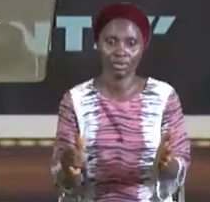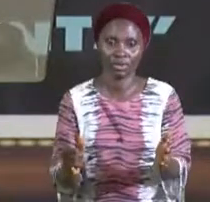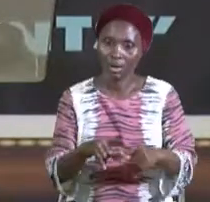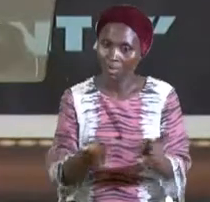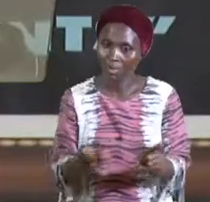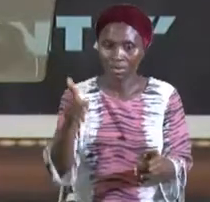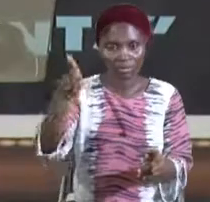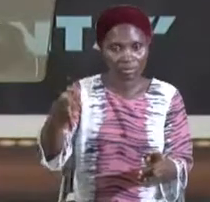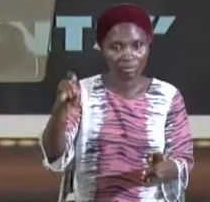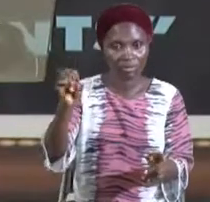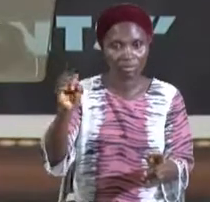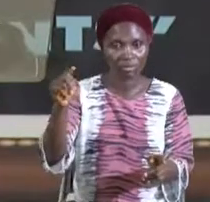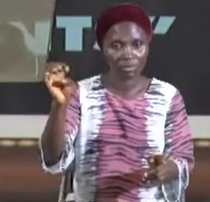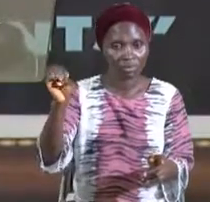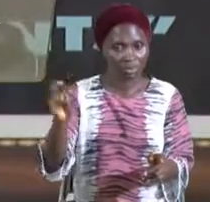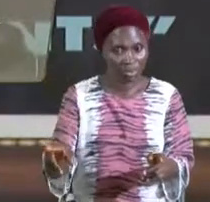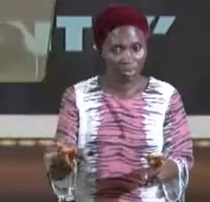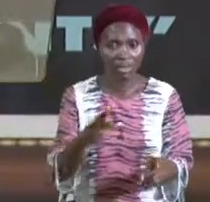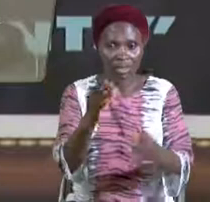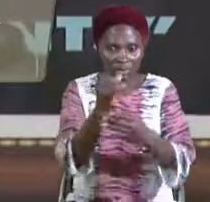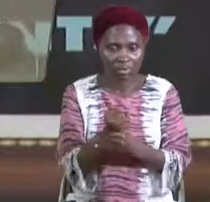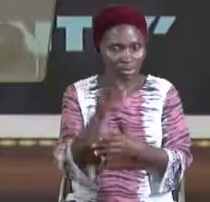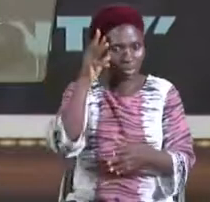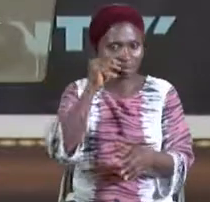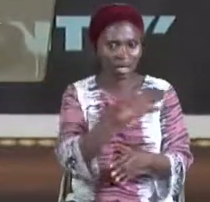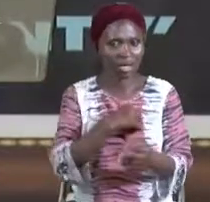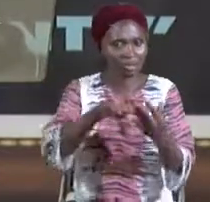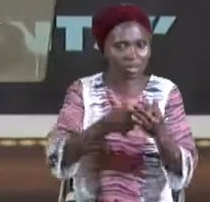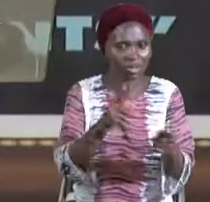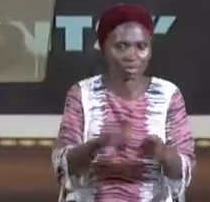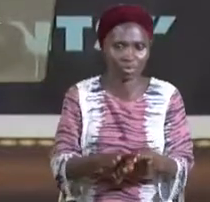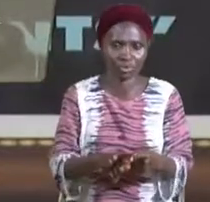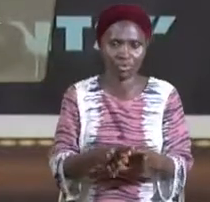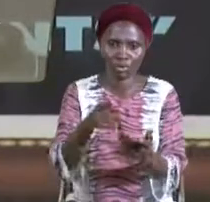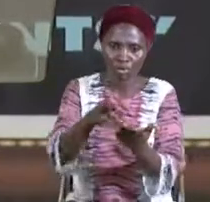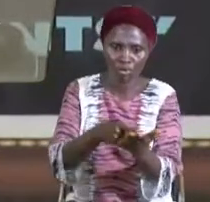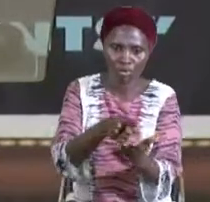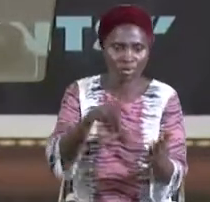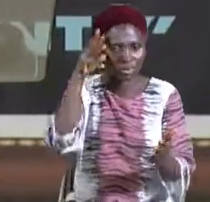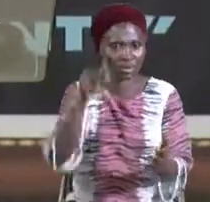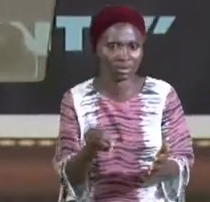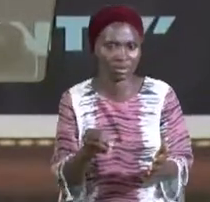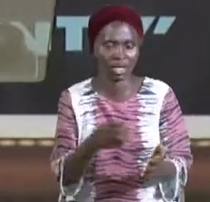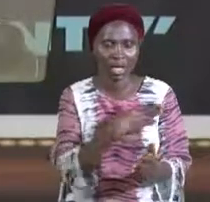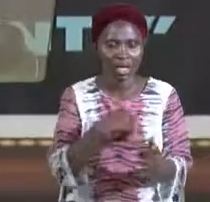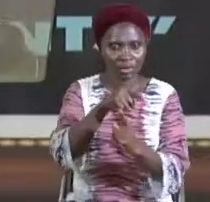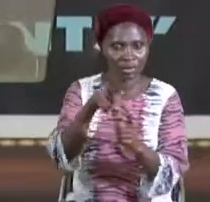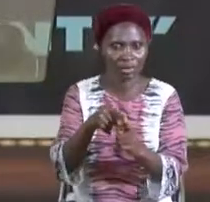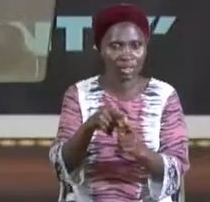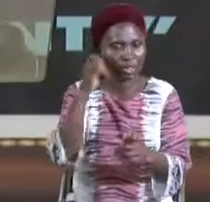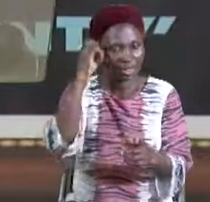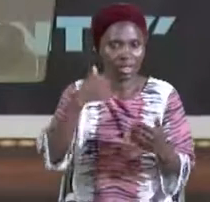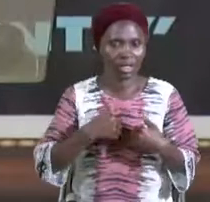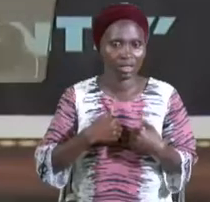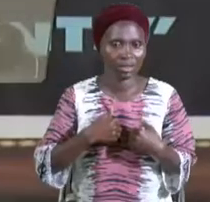Et Pierre, l'ayant pris à part, se mit à le reprendre. Mais Jésus, se